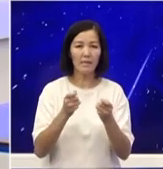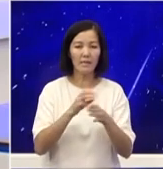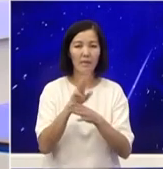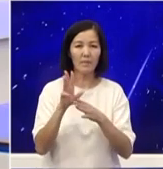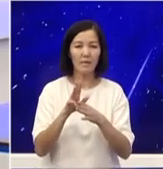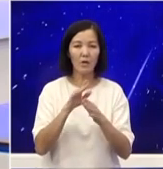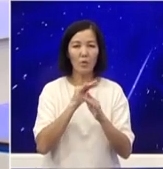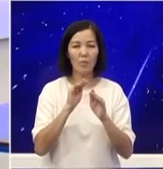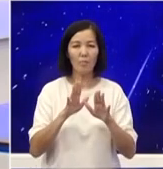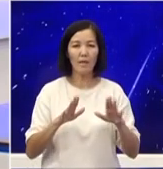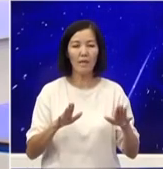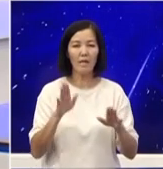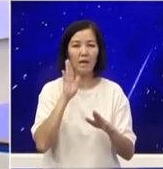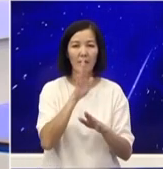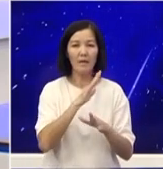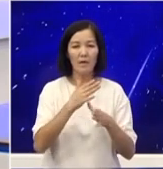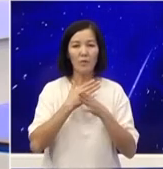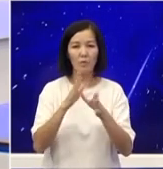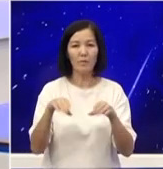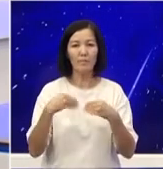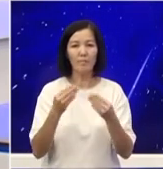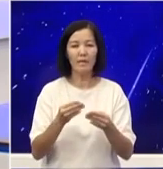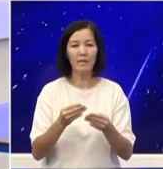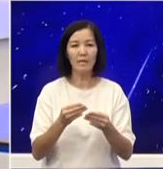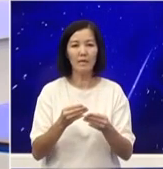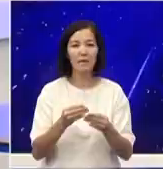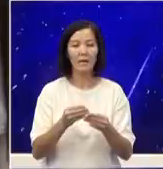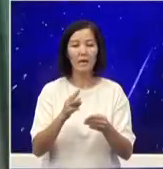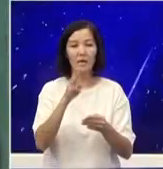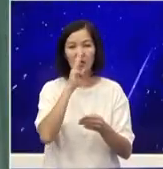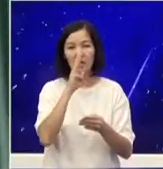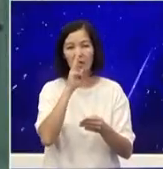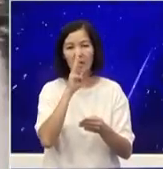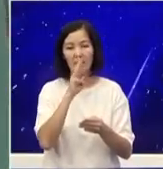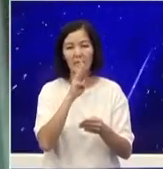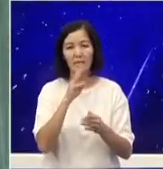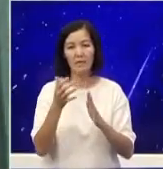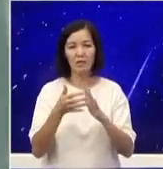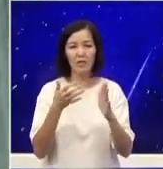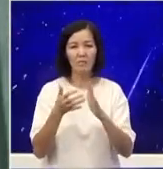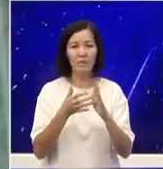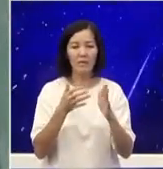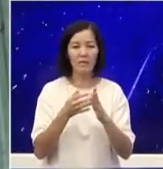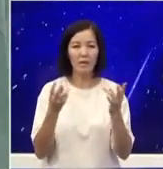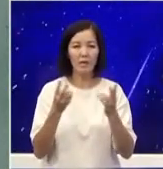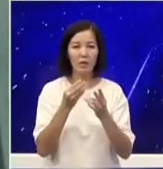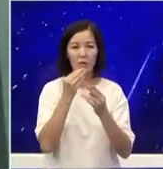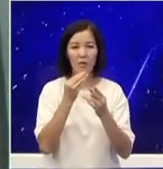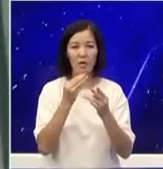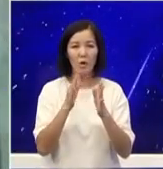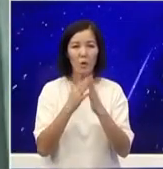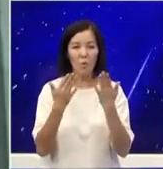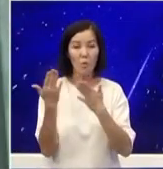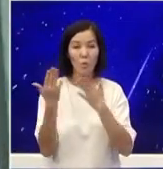ана Татьяна Леоноваға жәрдемдесті. Тек отағасының жалақысына күн көріп отырған шаңыраққа барып, қажетті оқу құралдарын табыстады.